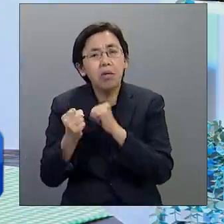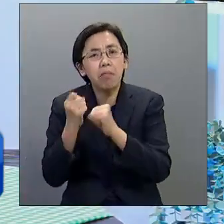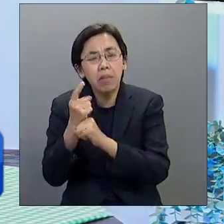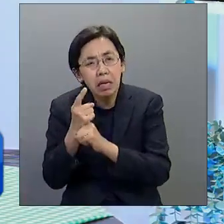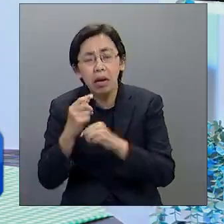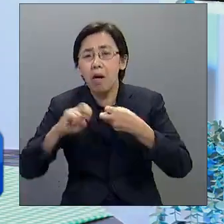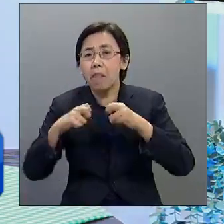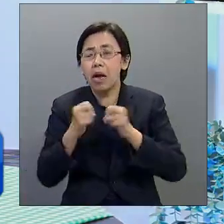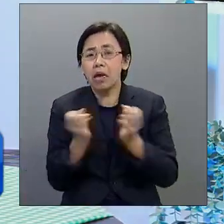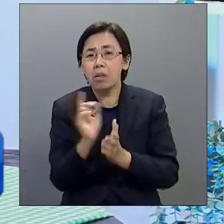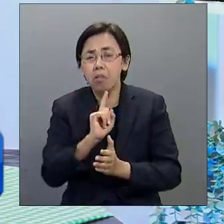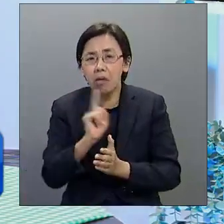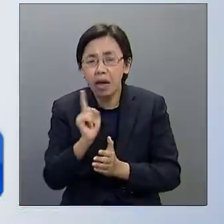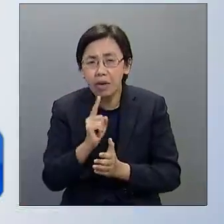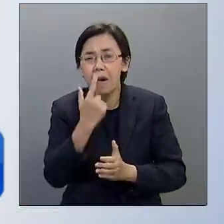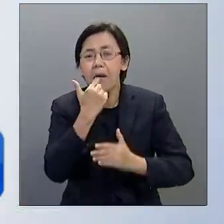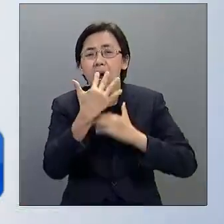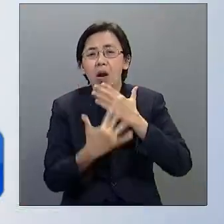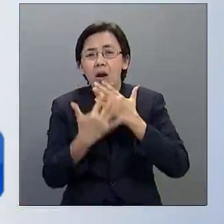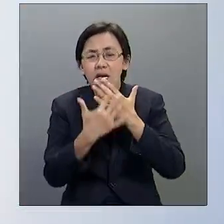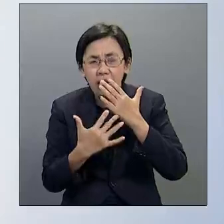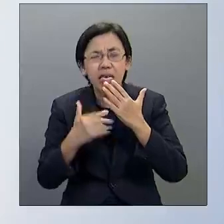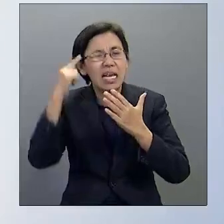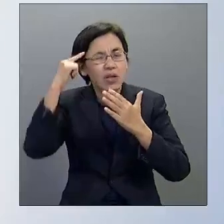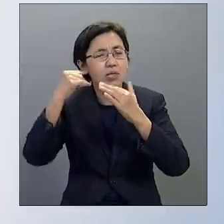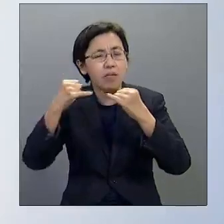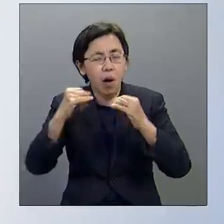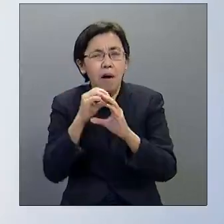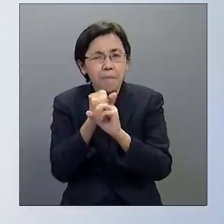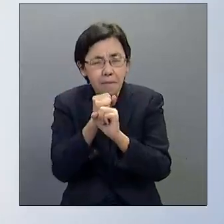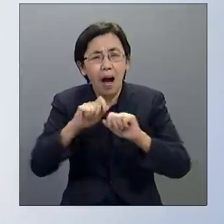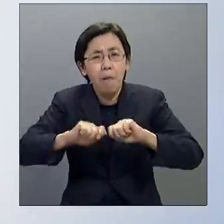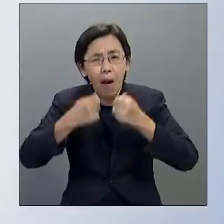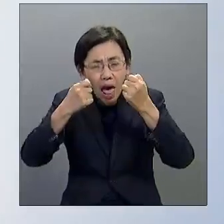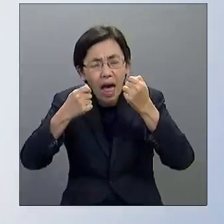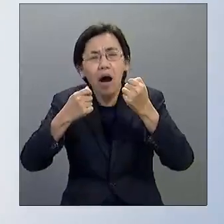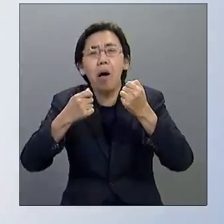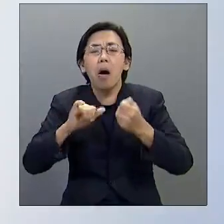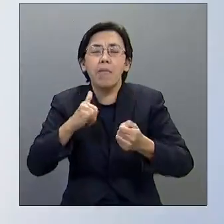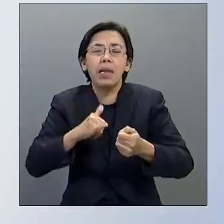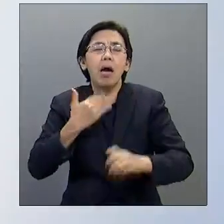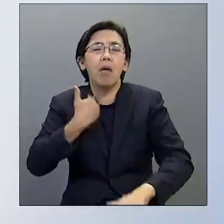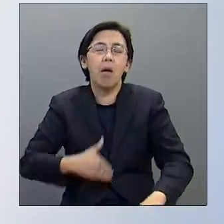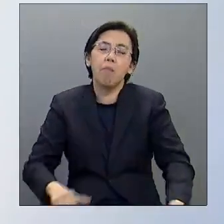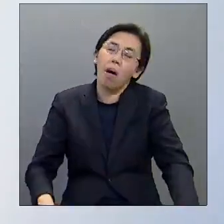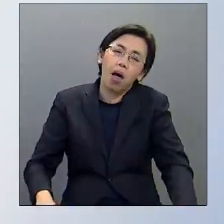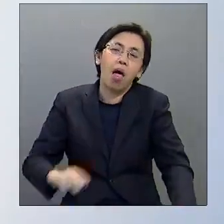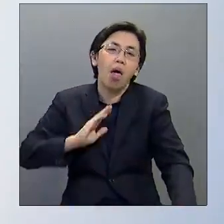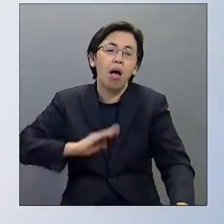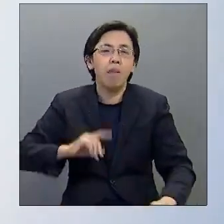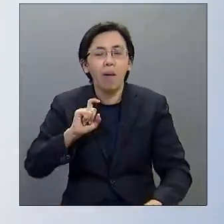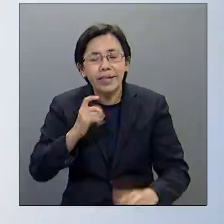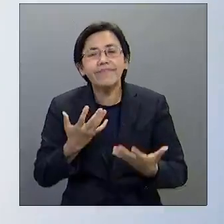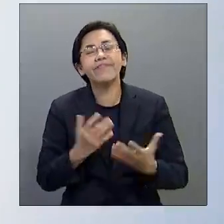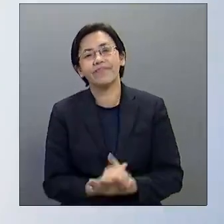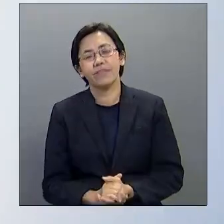พาะเรื่องของสโตรกหรือหลอดเลือดสมองตีบตันแตกแล้วก็จะเป็นอัมพฤกษ์อัมพาตนะครับซึ่งเราก็ต้อง